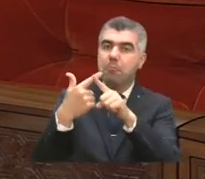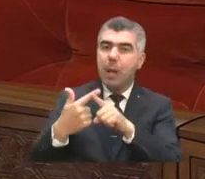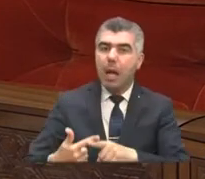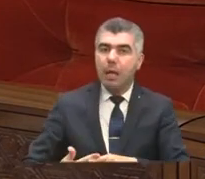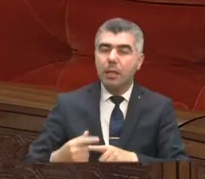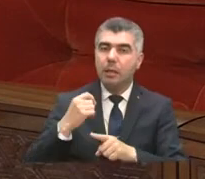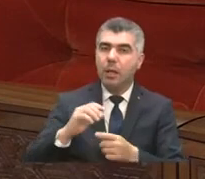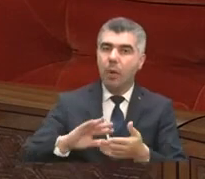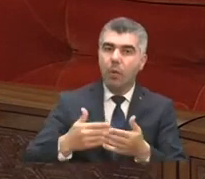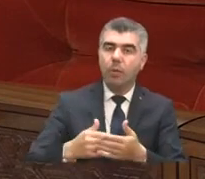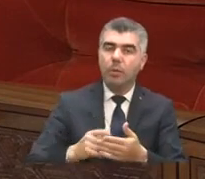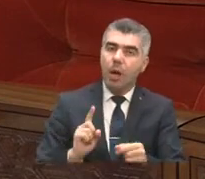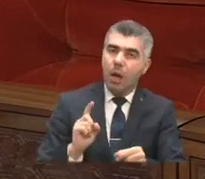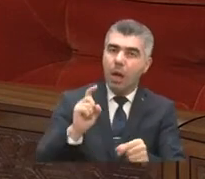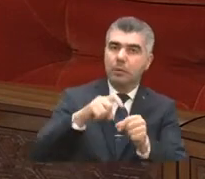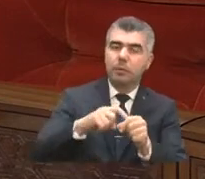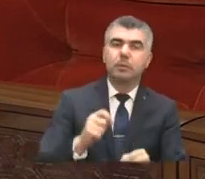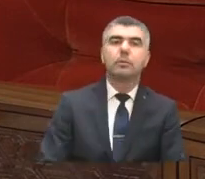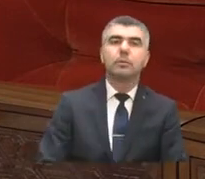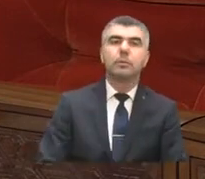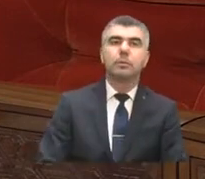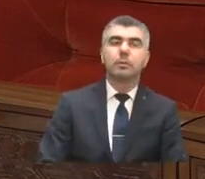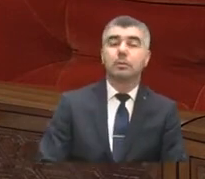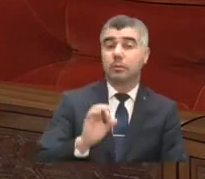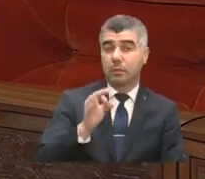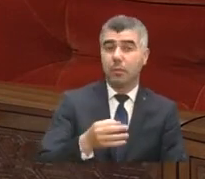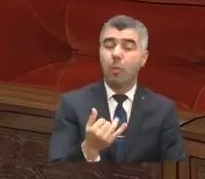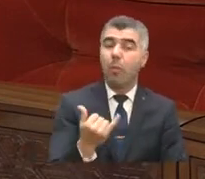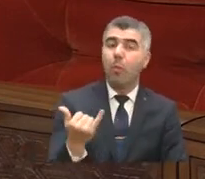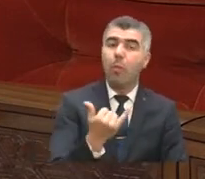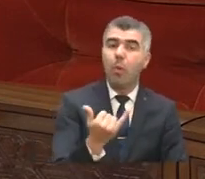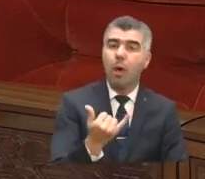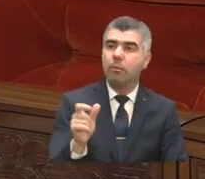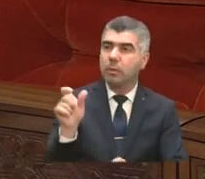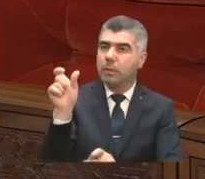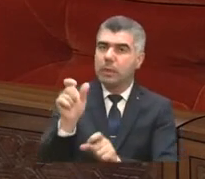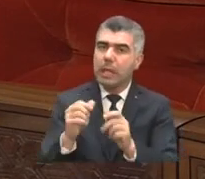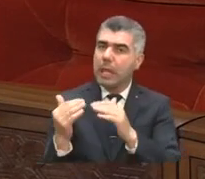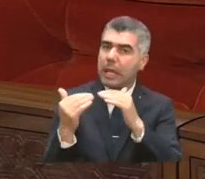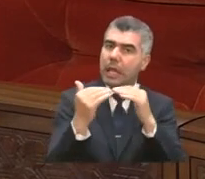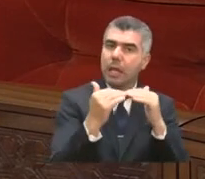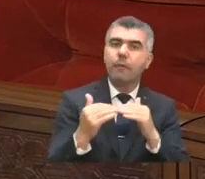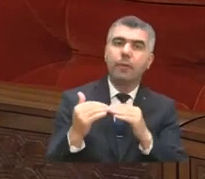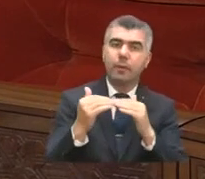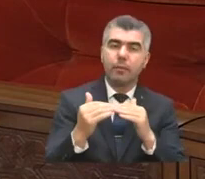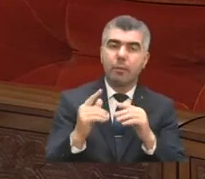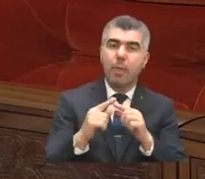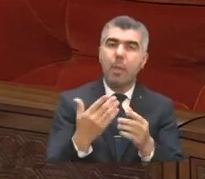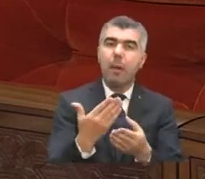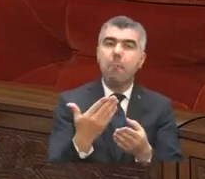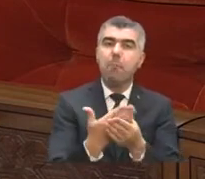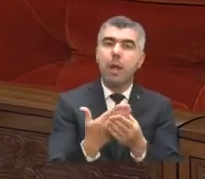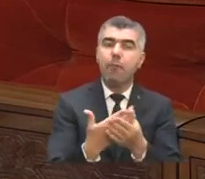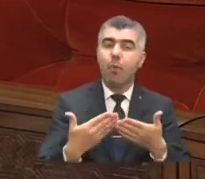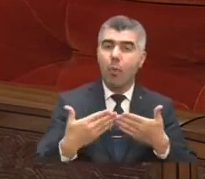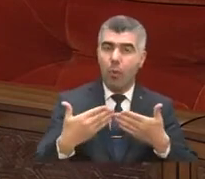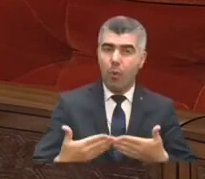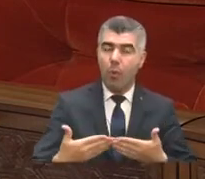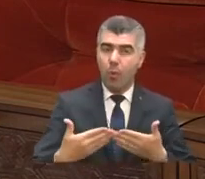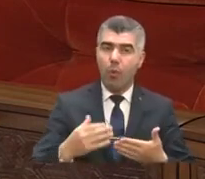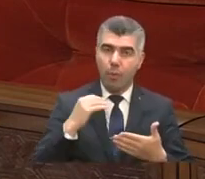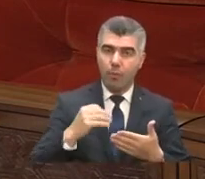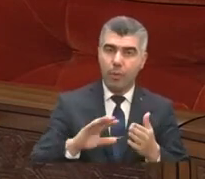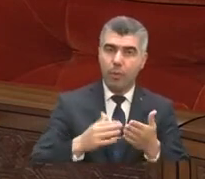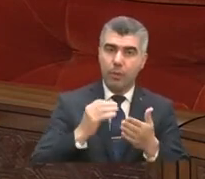في هذا طلب العروض، مع مراعاه بالطبع تكافؤ الفرص لجميع المواطنين. اصبح هذا الملف اليوم من اختصاصات الوكاله